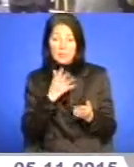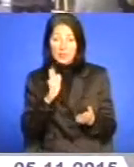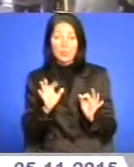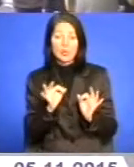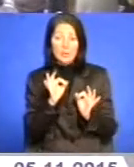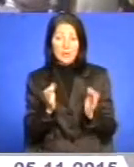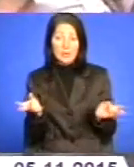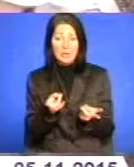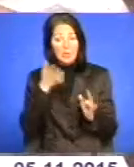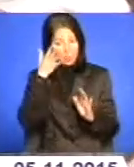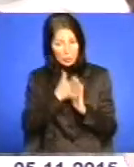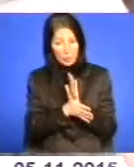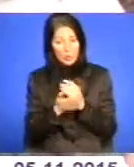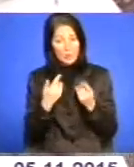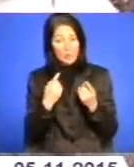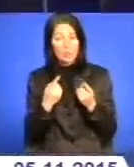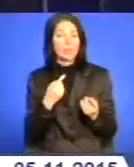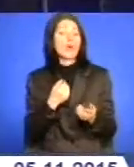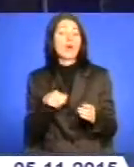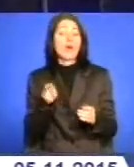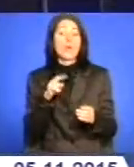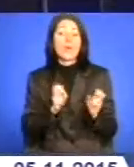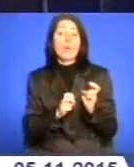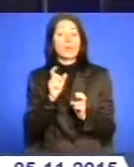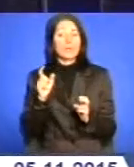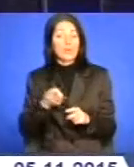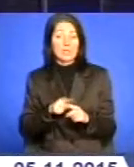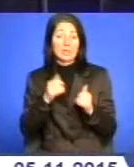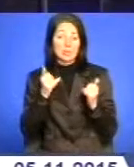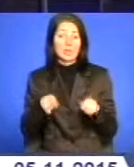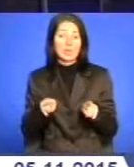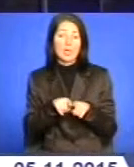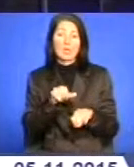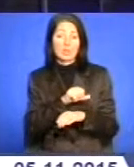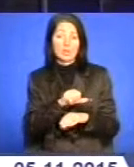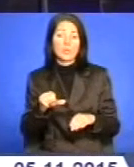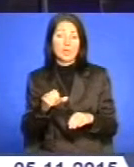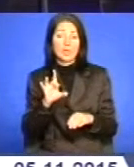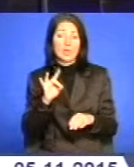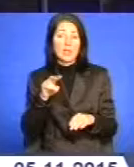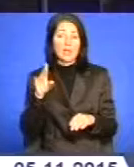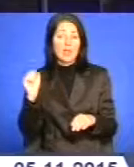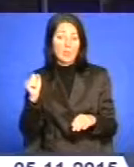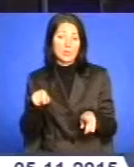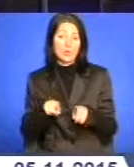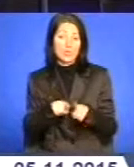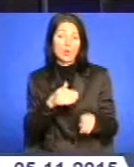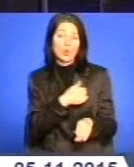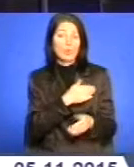помірними, але треба з розумінням ставитися до виробників, які сьогодні і так на межі рентабельності і як усі хочуть мати вигоду зі своєї